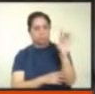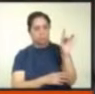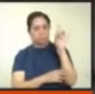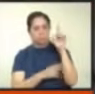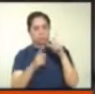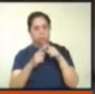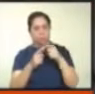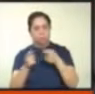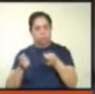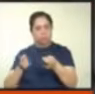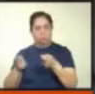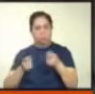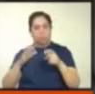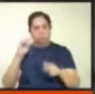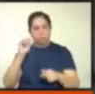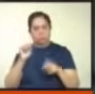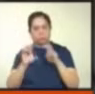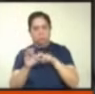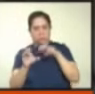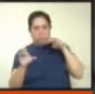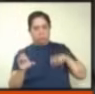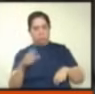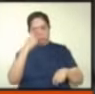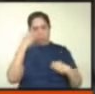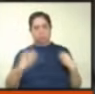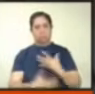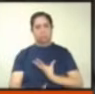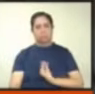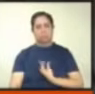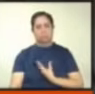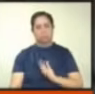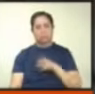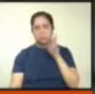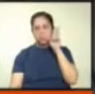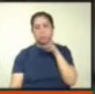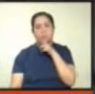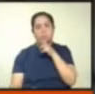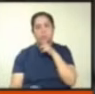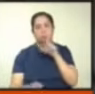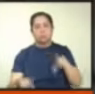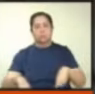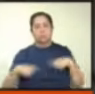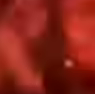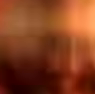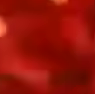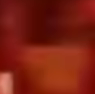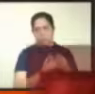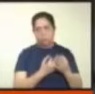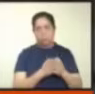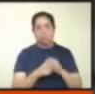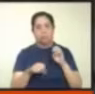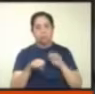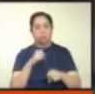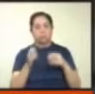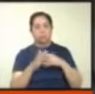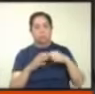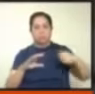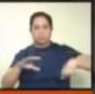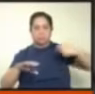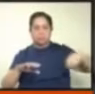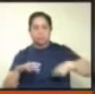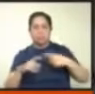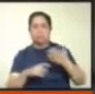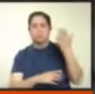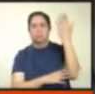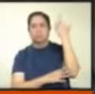para humawak sa kaso. Pero nag-inhibit siya dahil sa takot na malagay sa panganib ang kanyang pamilya. Kaya't muling ni-raffle ni